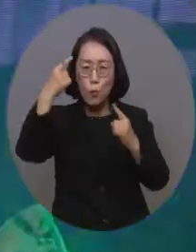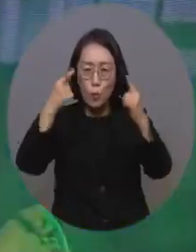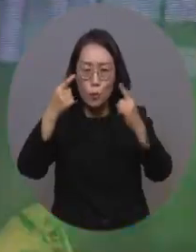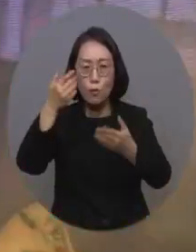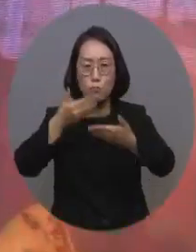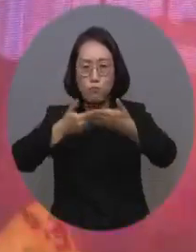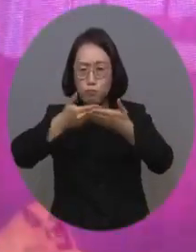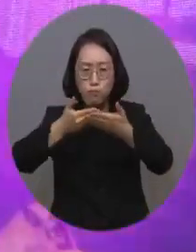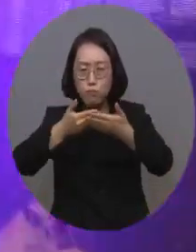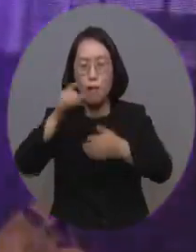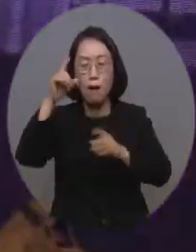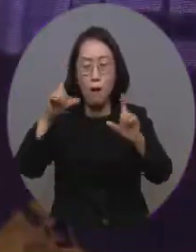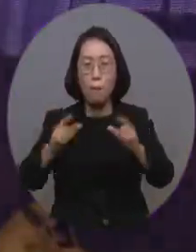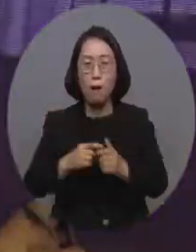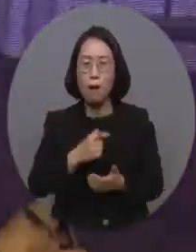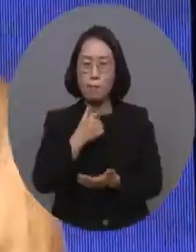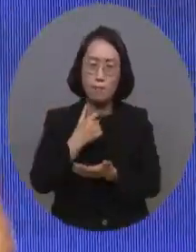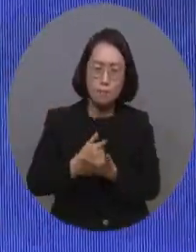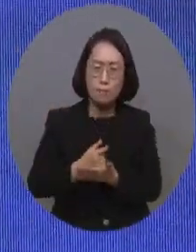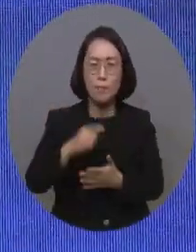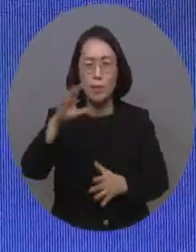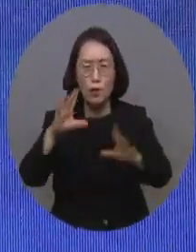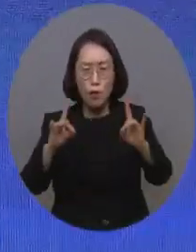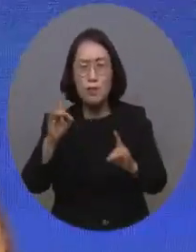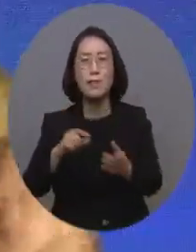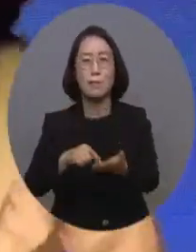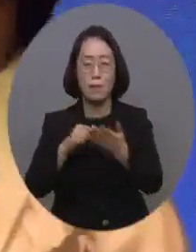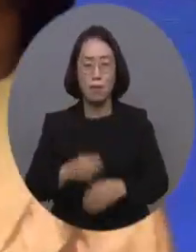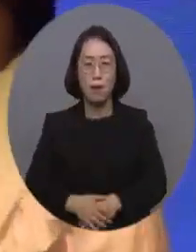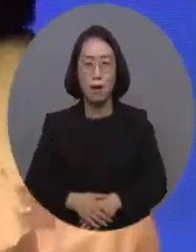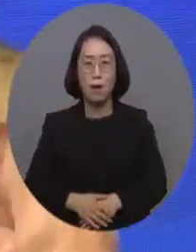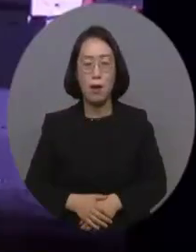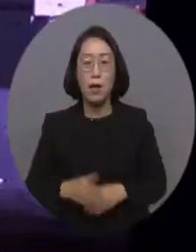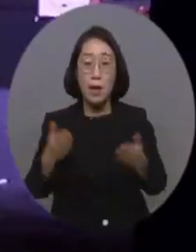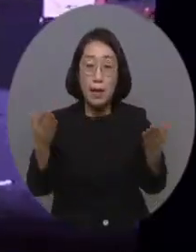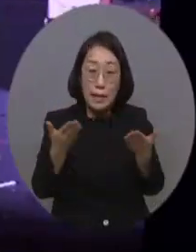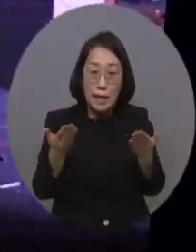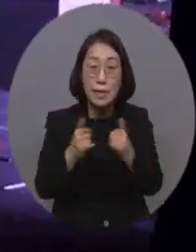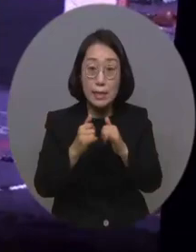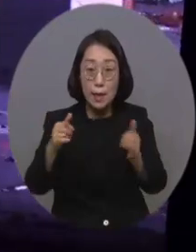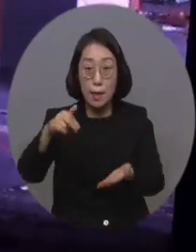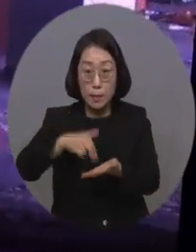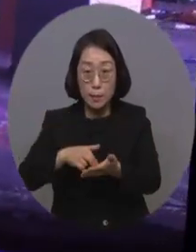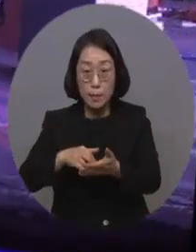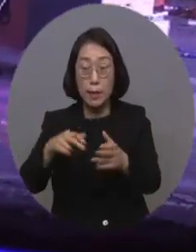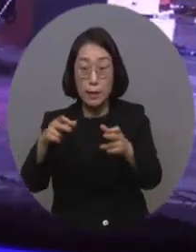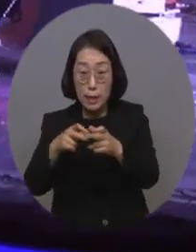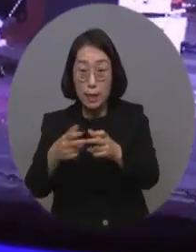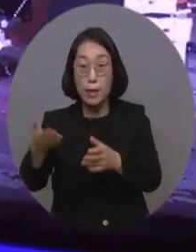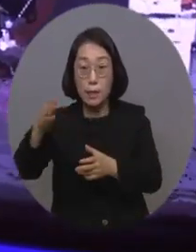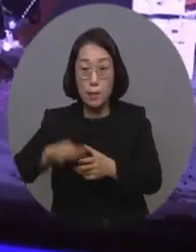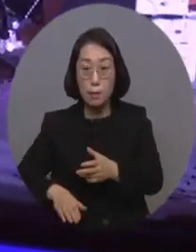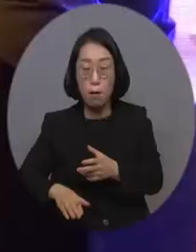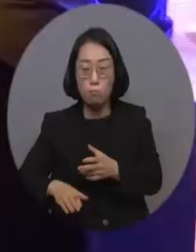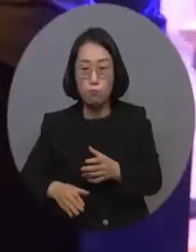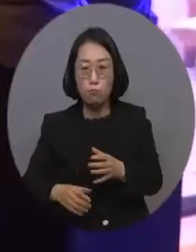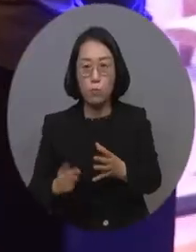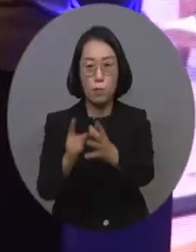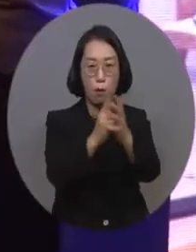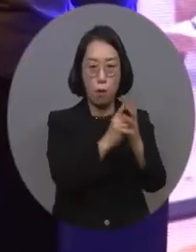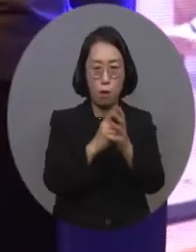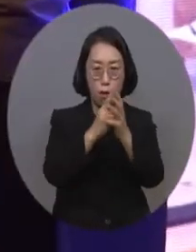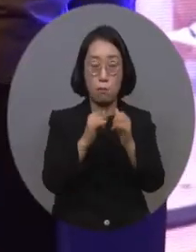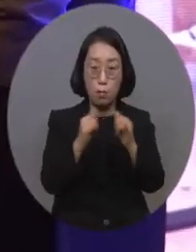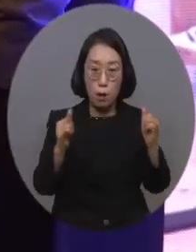자신감, 절실함이 묻어났습니다. 연극인으로, 직업인으로 우리 사회에서 당당하게 살아가는 그들은